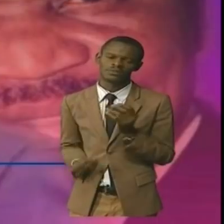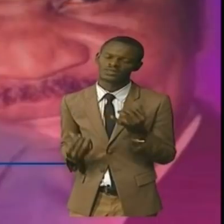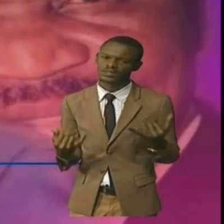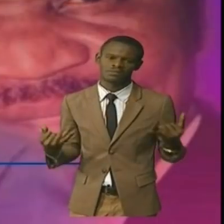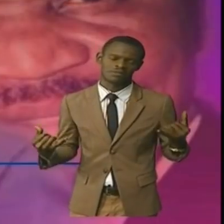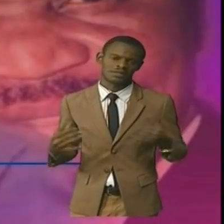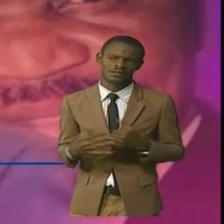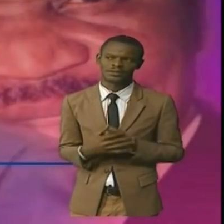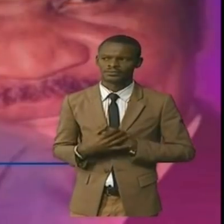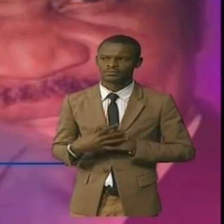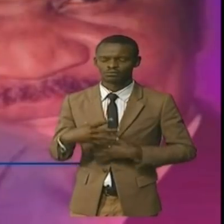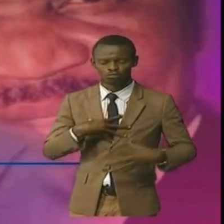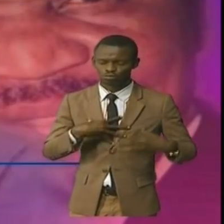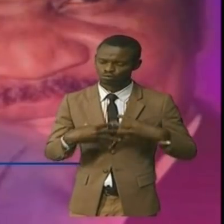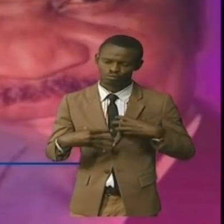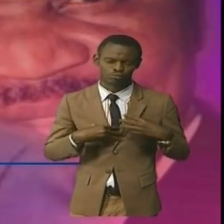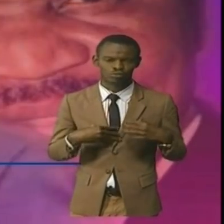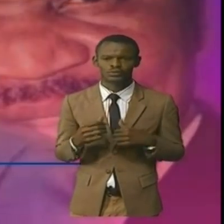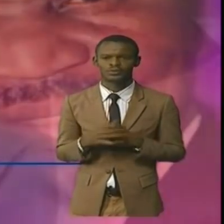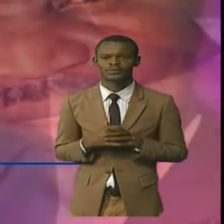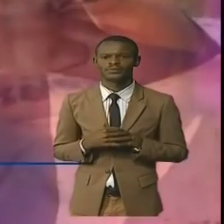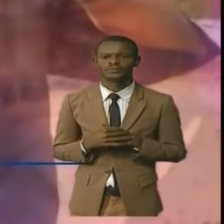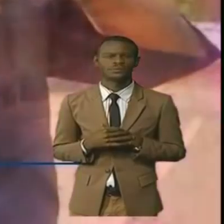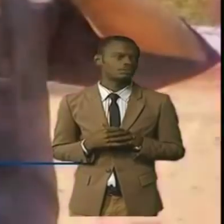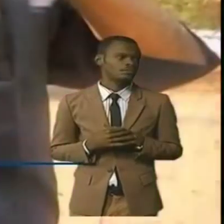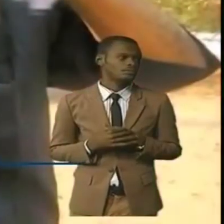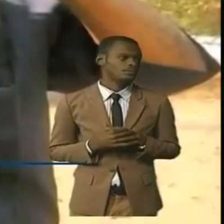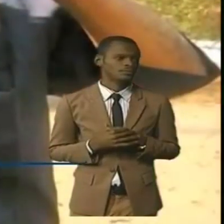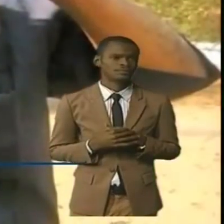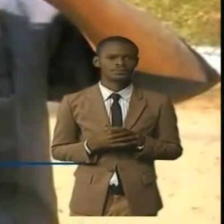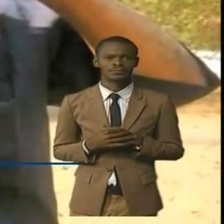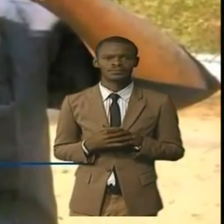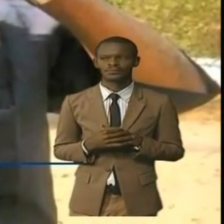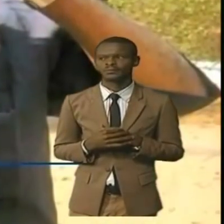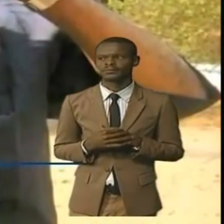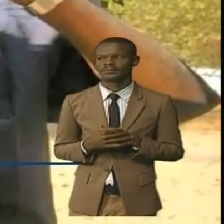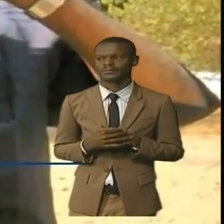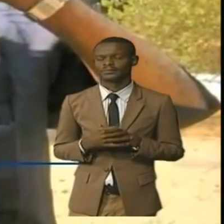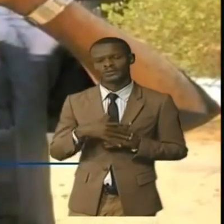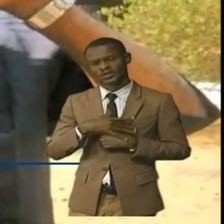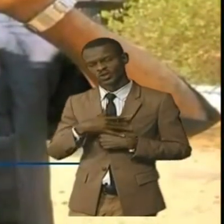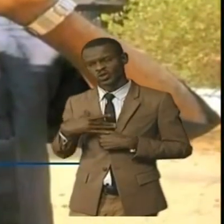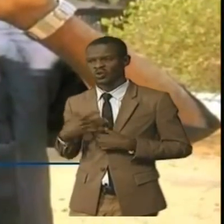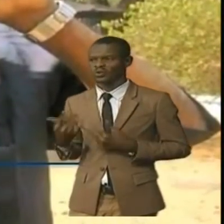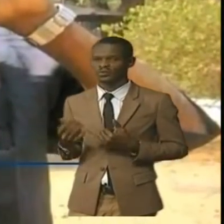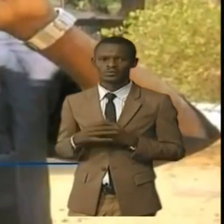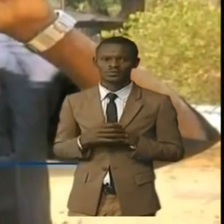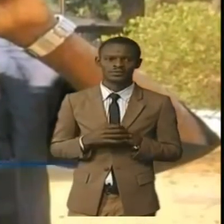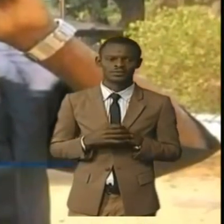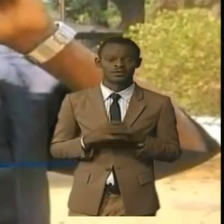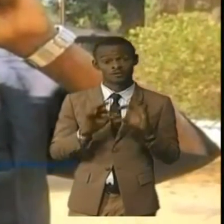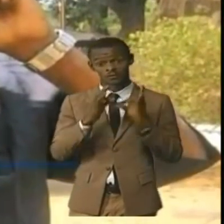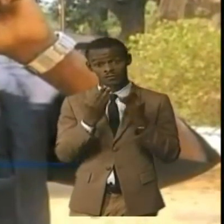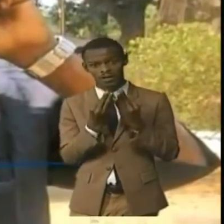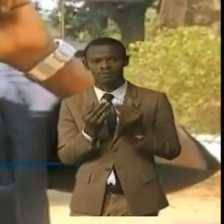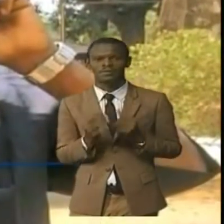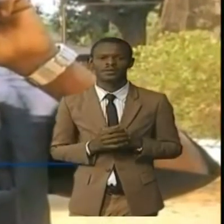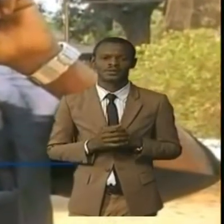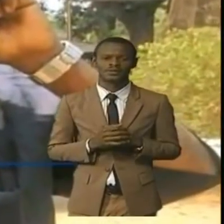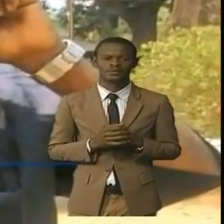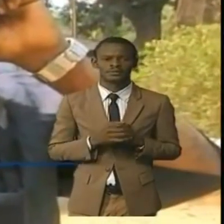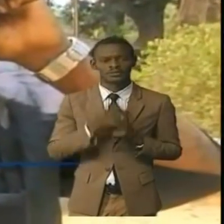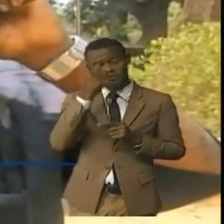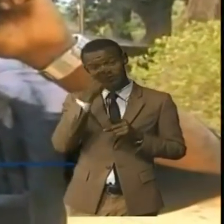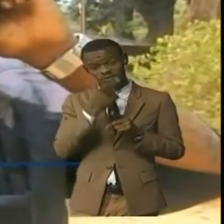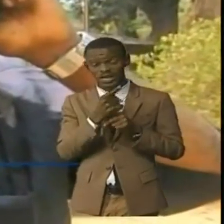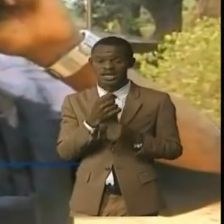l'attendrons plus jamais. Guillaume Sylvestre Kukumamengi Panji, papa, oncle, frère, cousin, neveu, grand-père